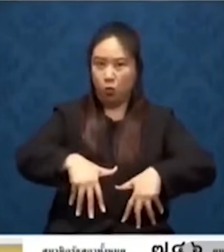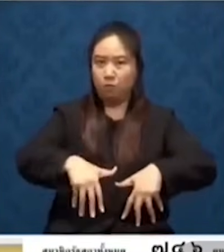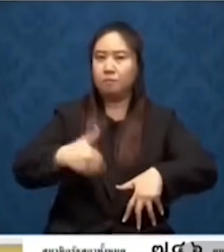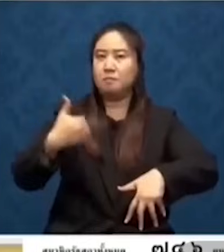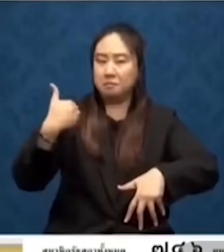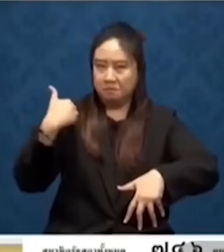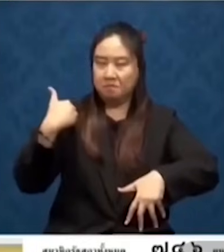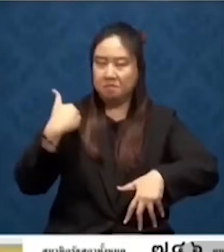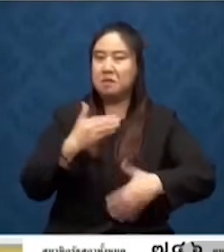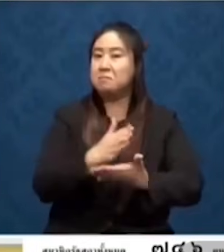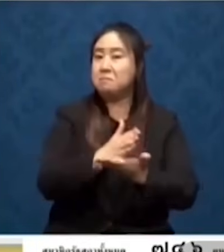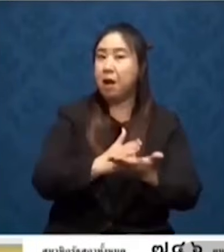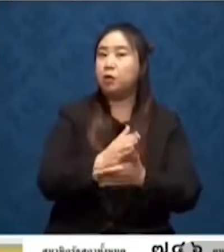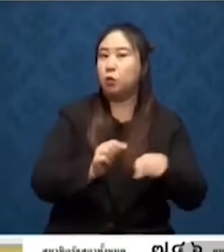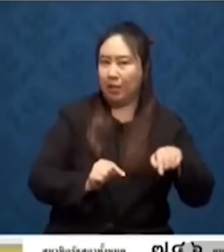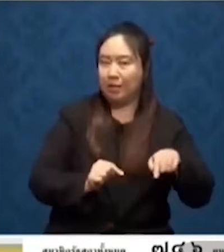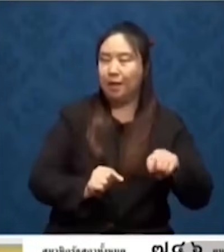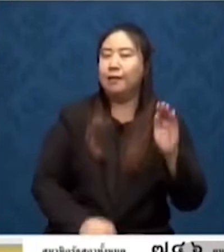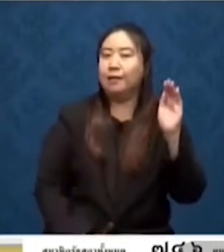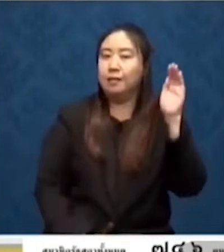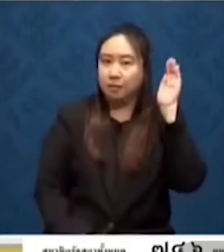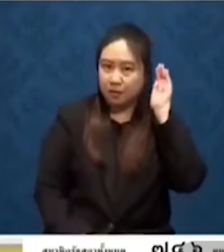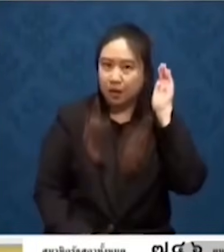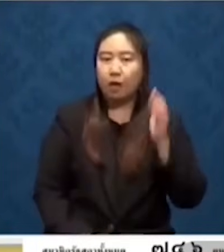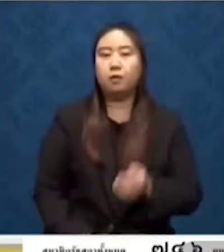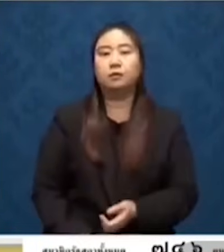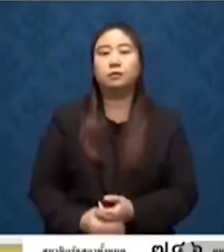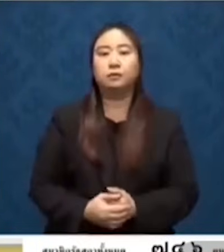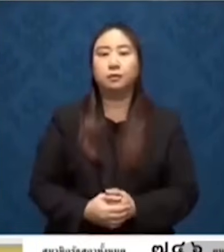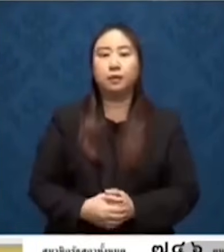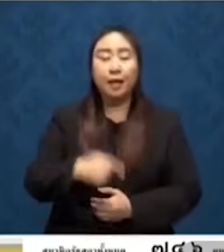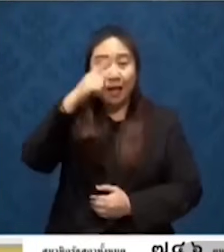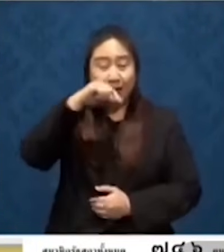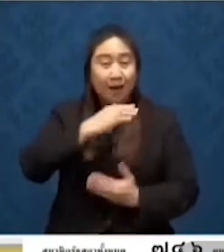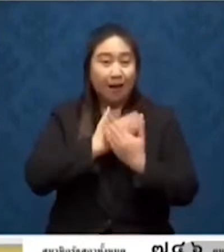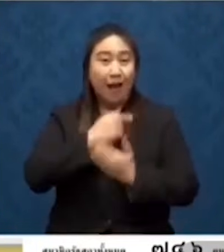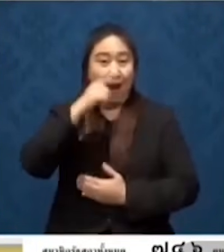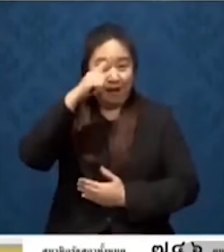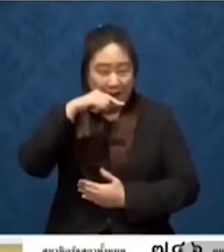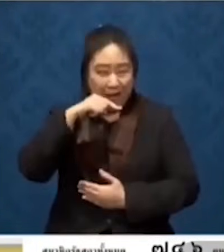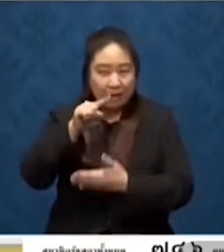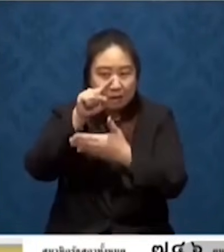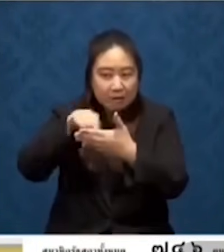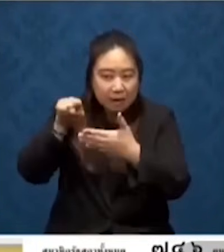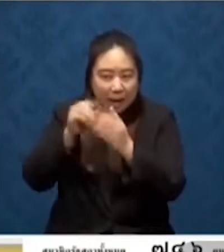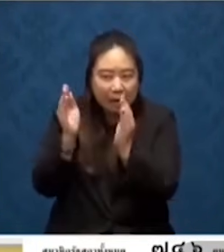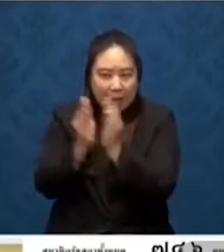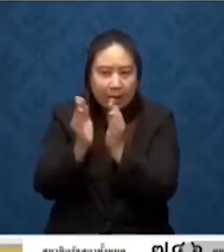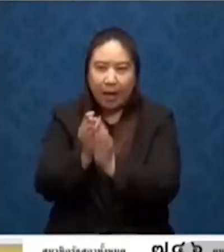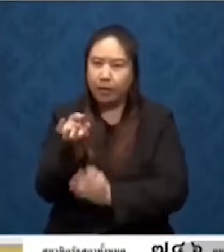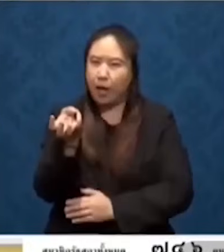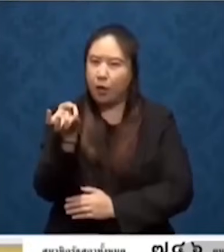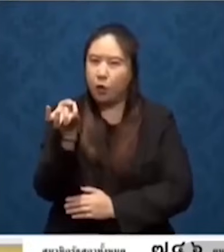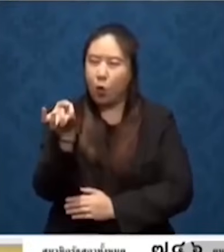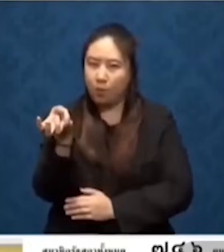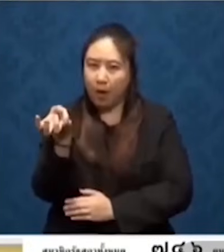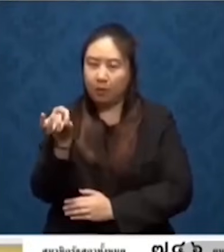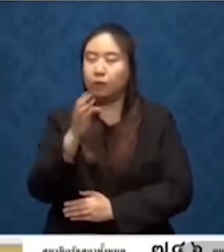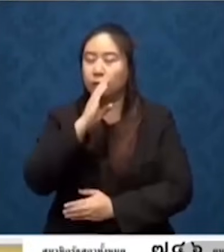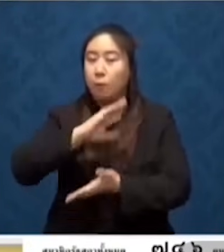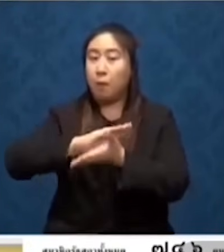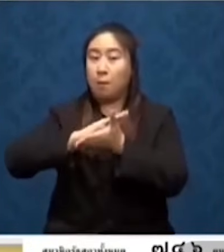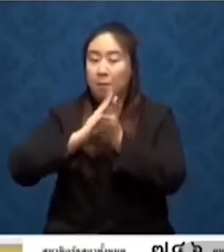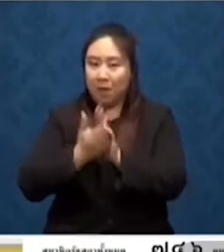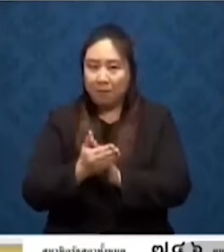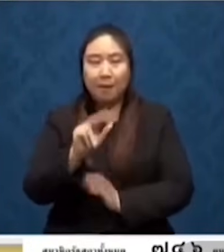เชื่อครับพรรคไทยรักไทยได้รับเลือกตั้งน้อยมากเมื่อมาเป็นพรรคเพื่อไทยไ